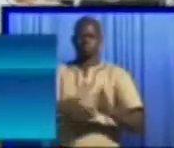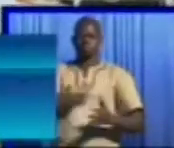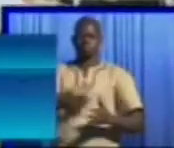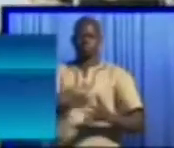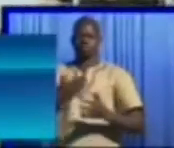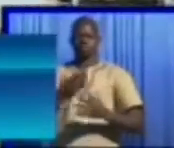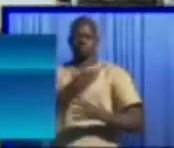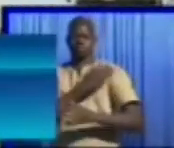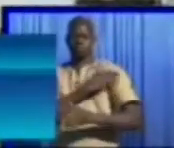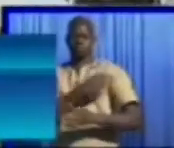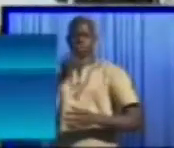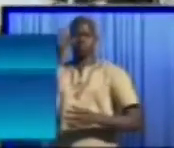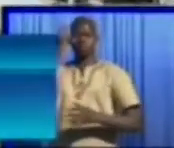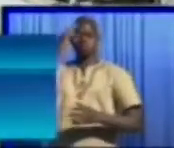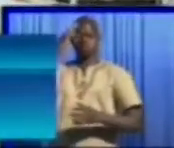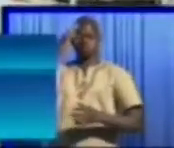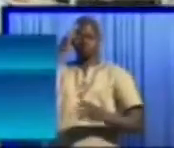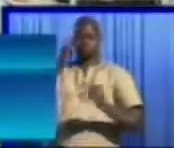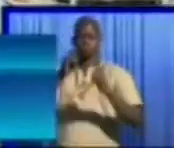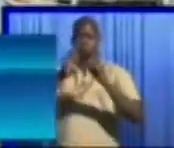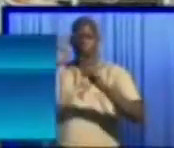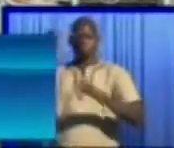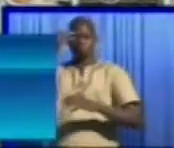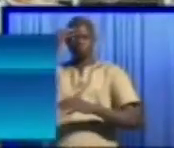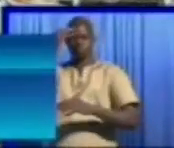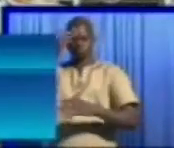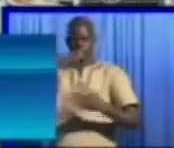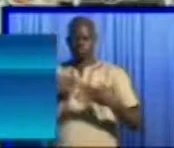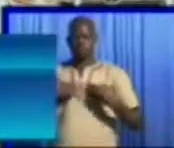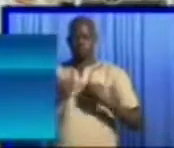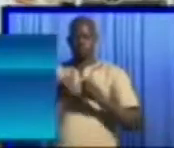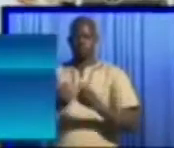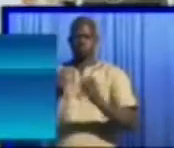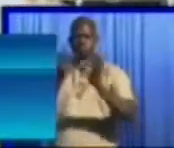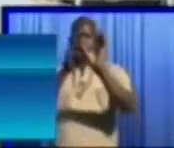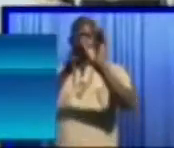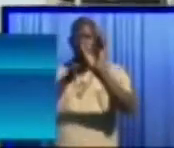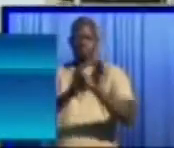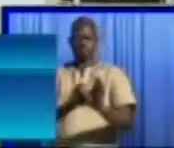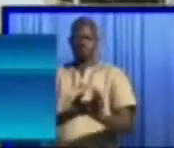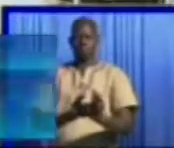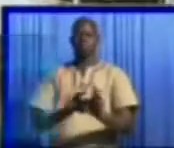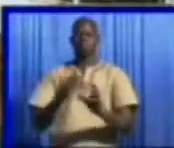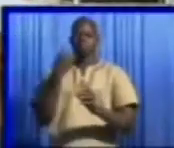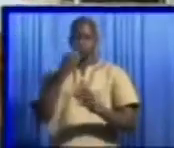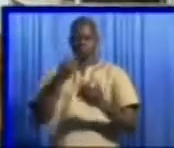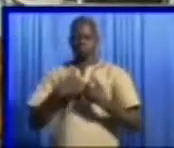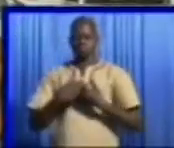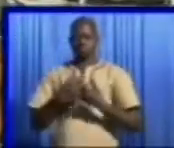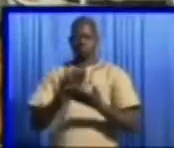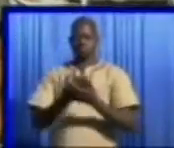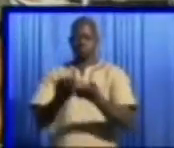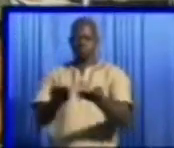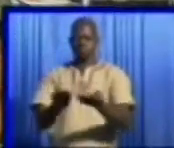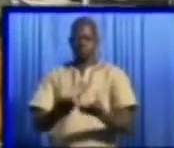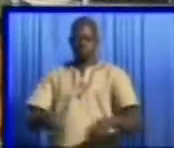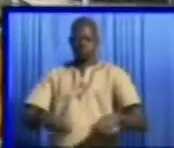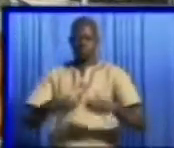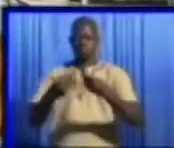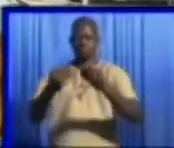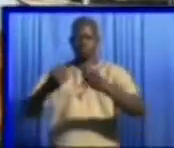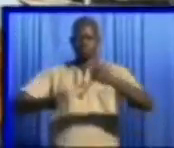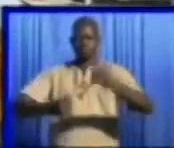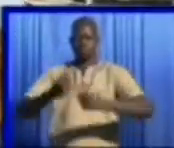de reconnaissance en tout cas au ministère de la Santé, aux partenaires qui a bien voulu nous doter de véhicules